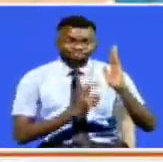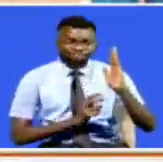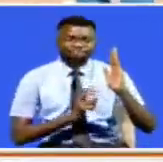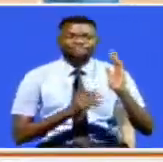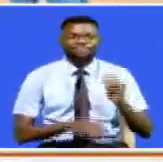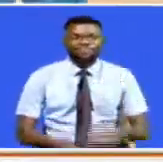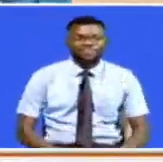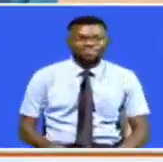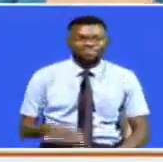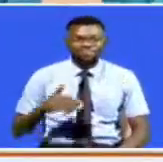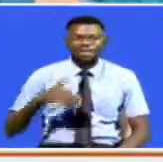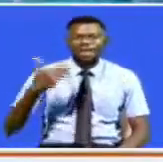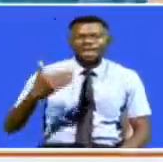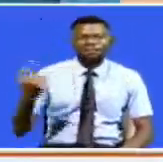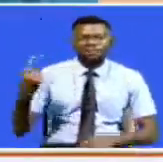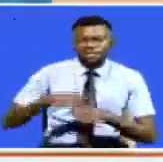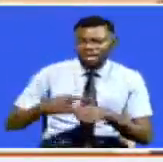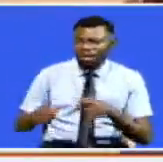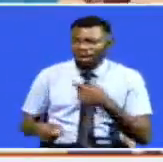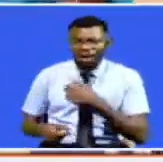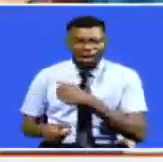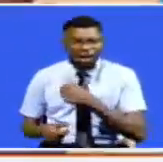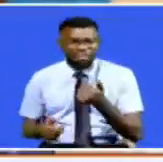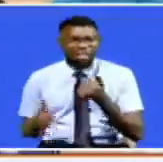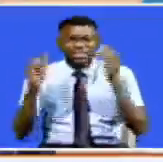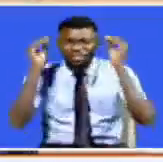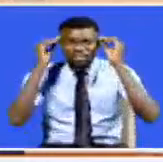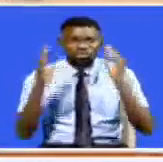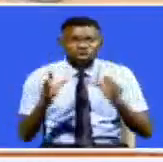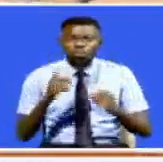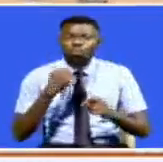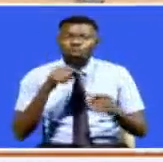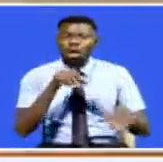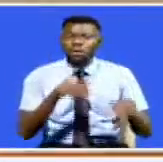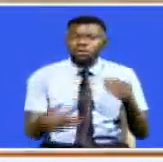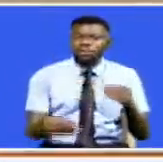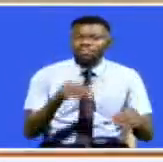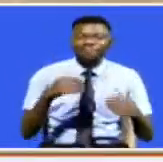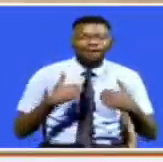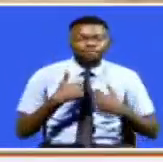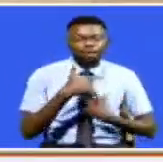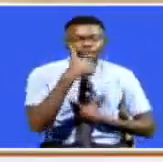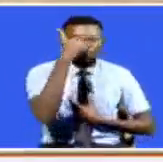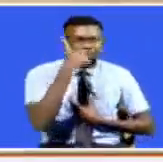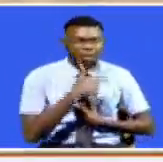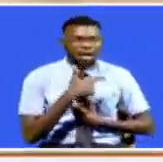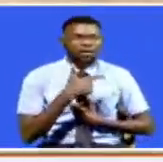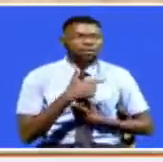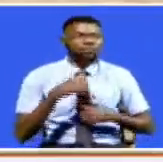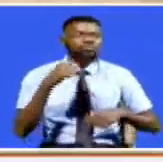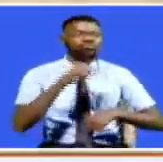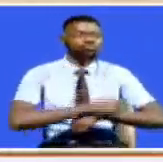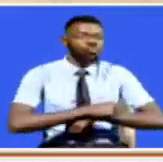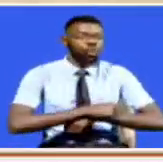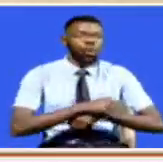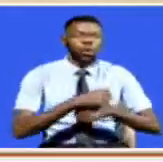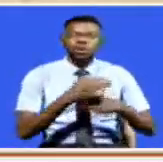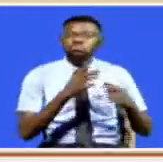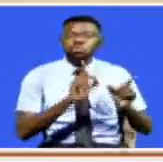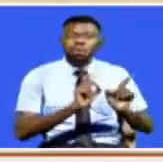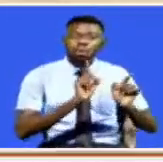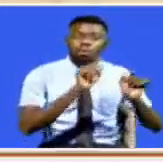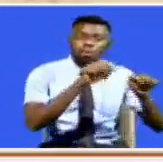Kila siku Fatuma Ahmed na wanafunzi wengine ambao wanaishi na ulemavu wa kuona wanaenda shuleni wakijua fika watasoma